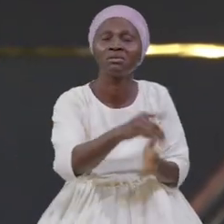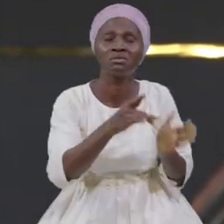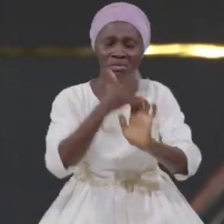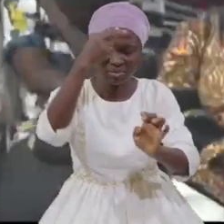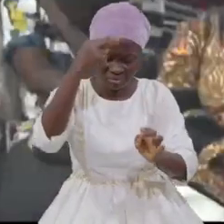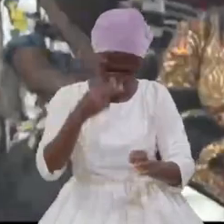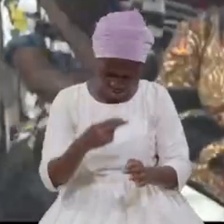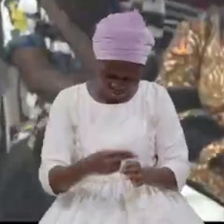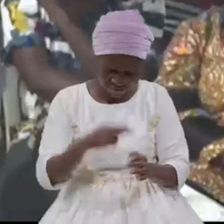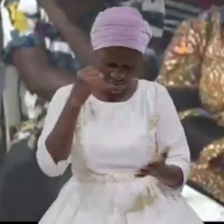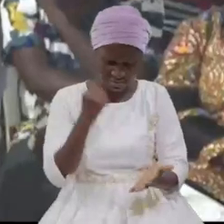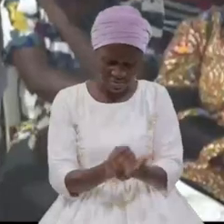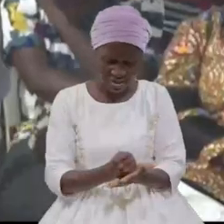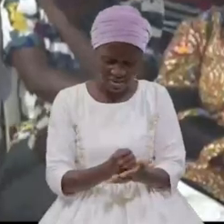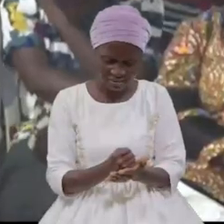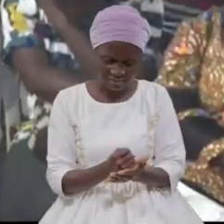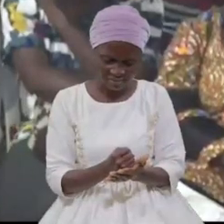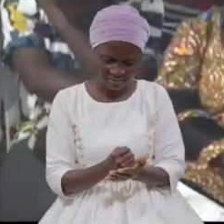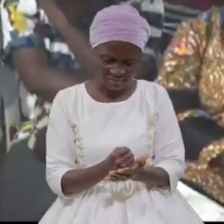de Jésus.